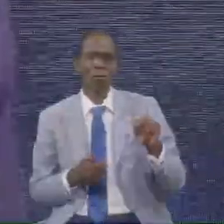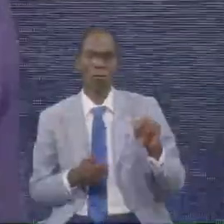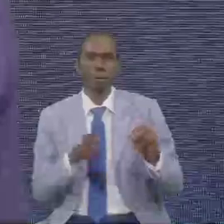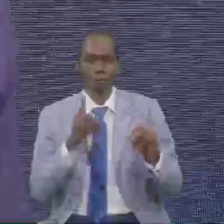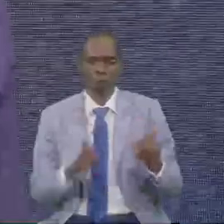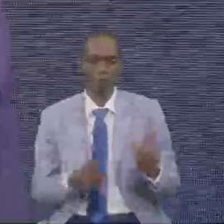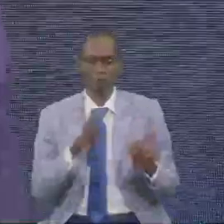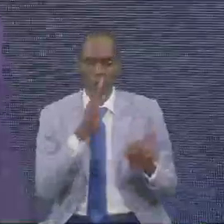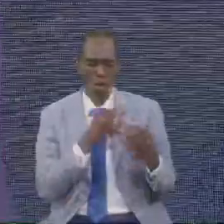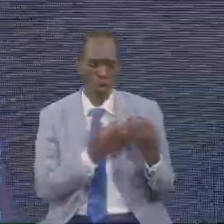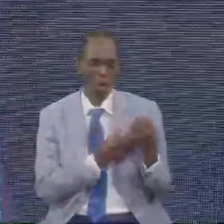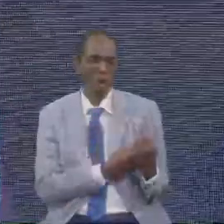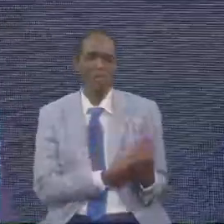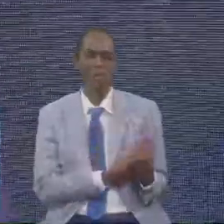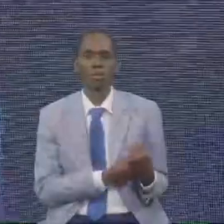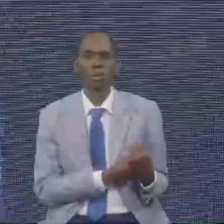Courageux.